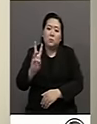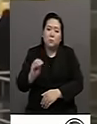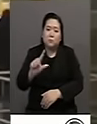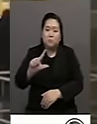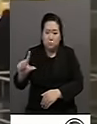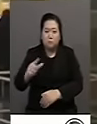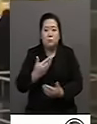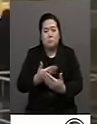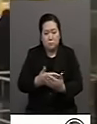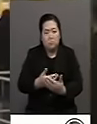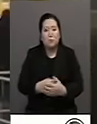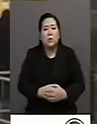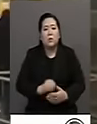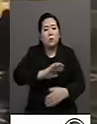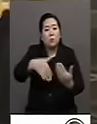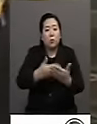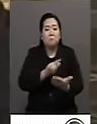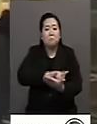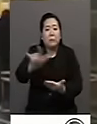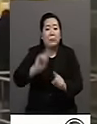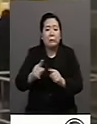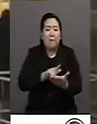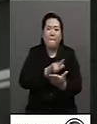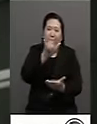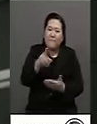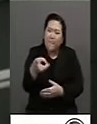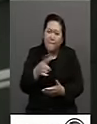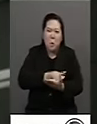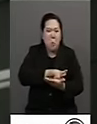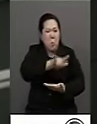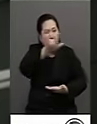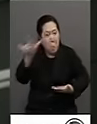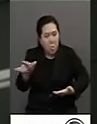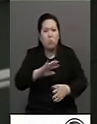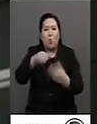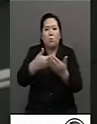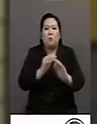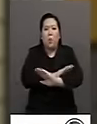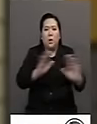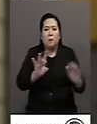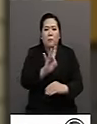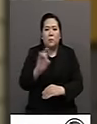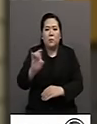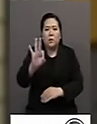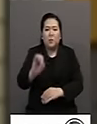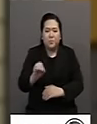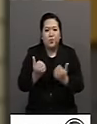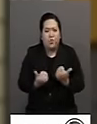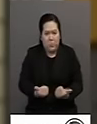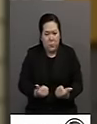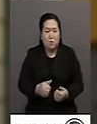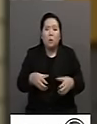ะเดียวกันยังส่งผลให้ต้องยกเลิกเที่ยวบินทั้งระยะสั้นและระยะไกลอีก890เที่ยวในวันนี้นอกจากนั้นสหภ